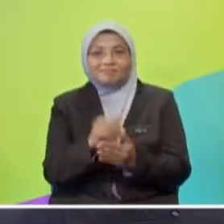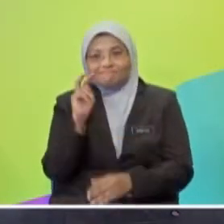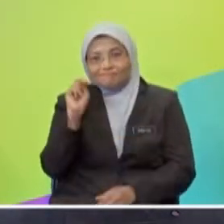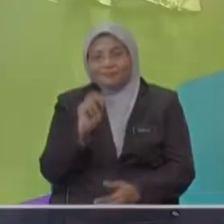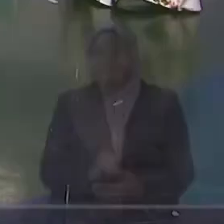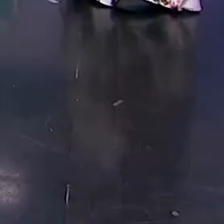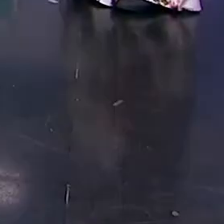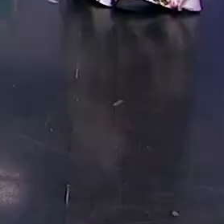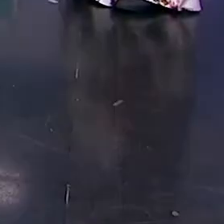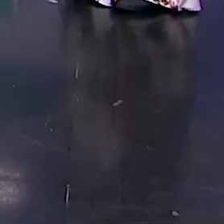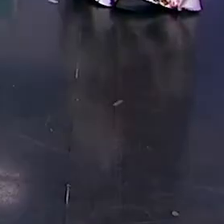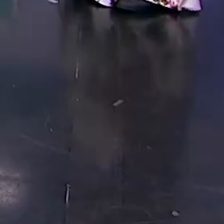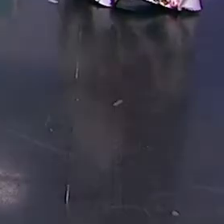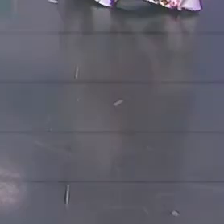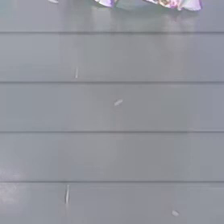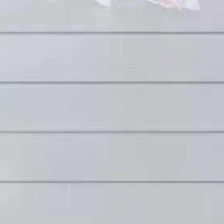dan